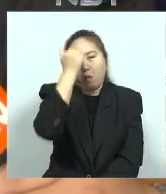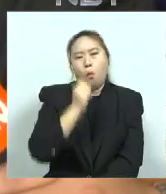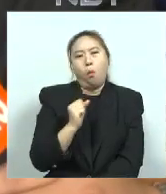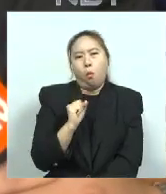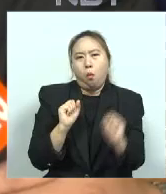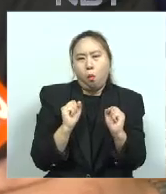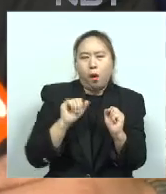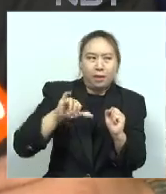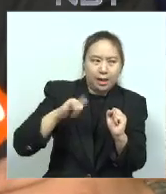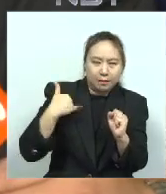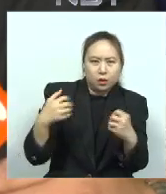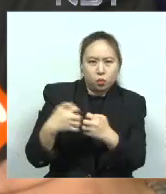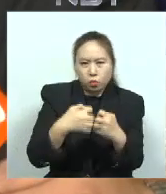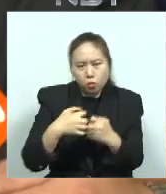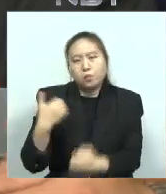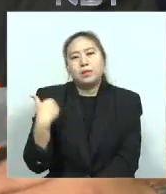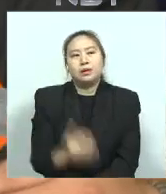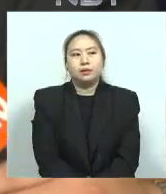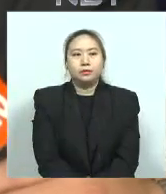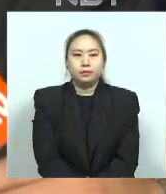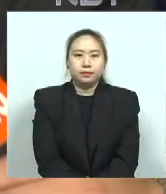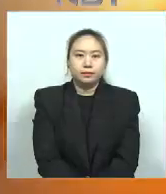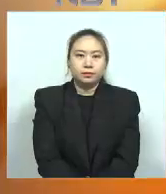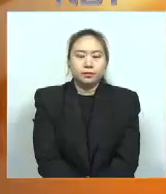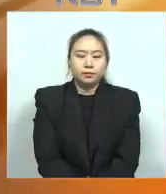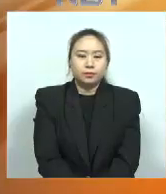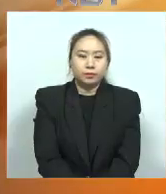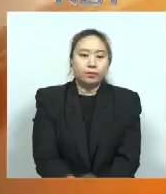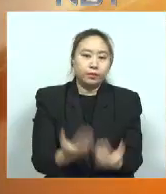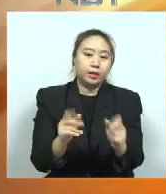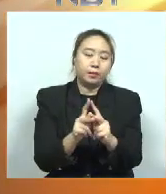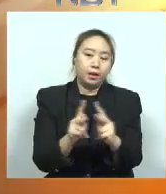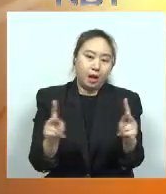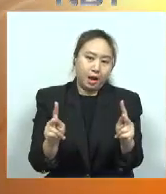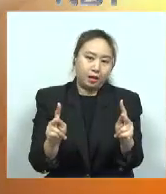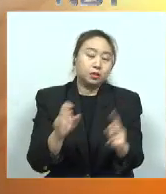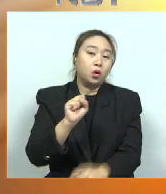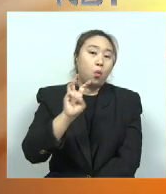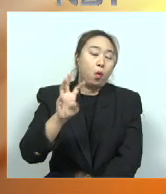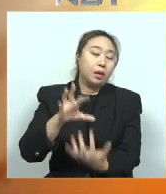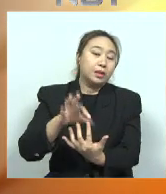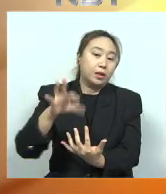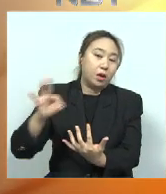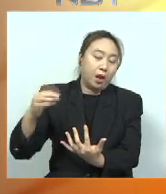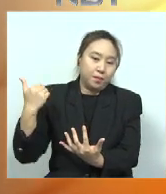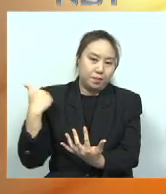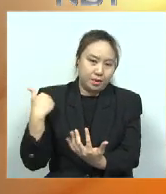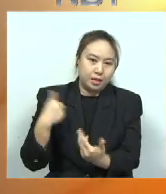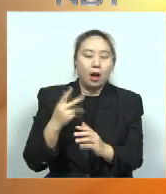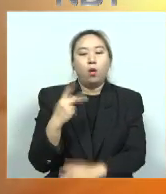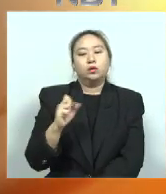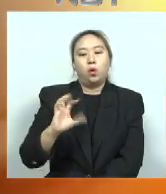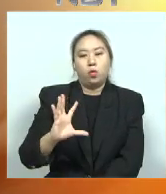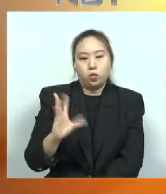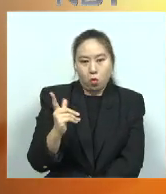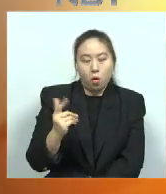งว่าจะมีการแทรกแซงนั่นเองสำหรับคณะกรรมการสรรหาเป็นบุคคลที่มีทั้งคสช.และ